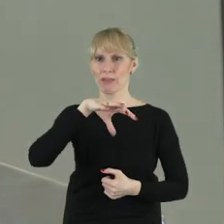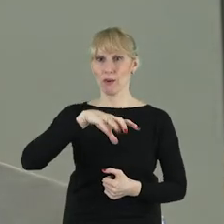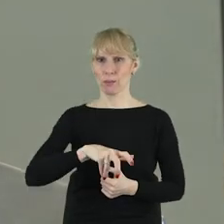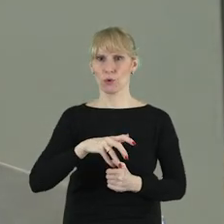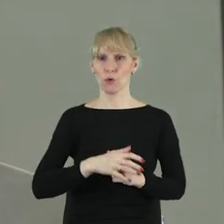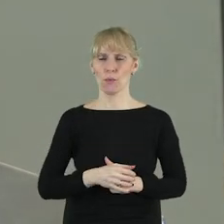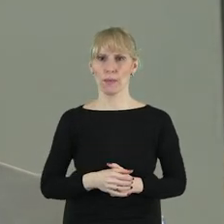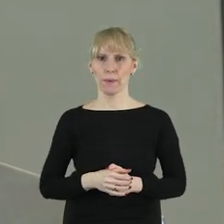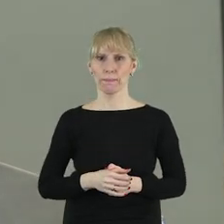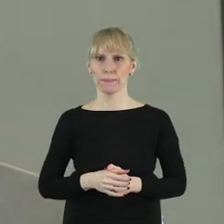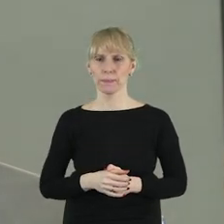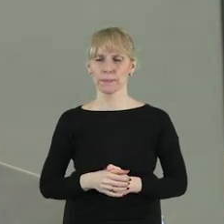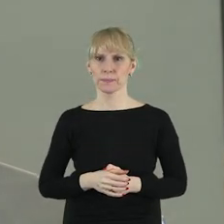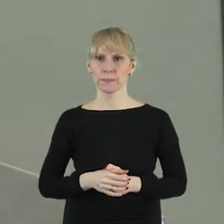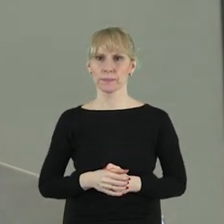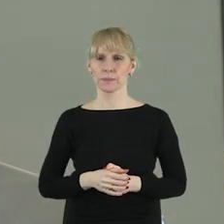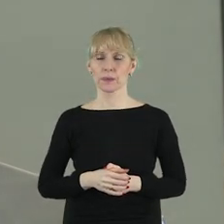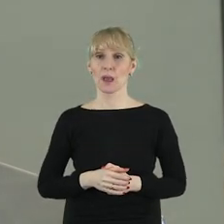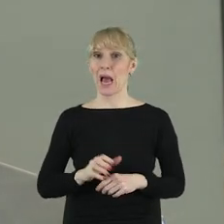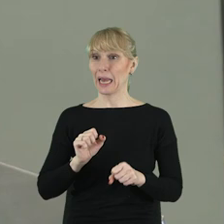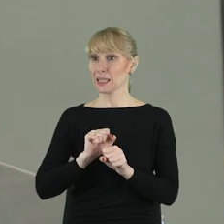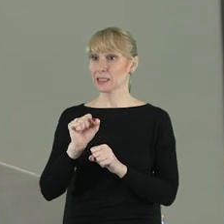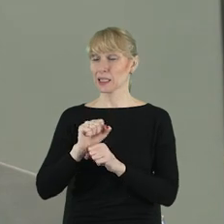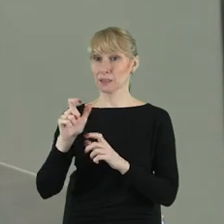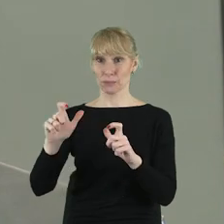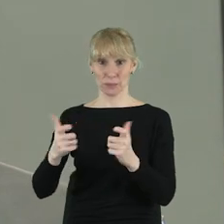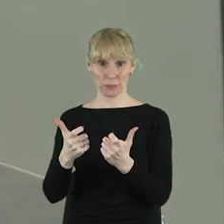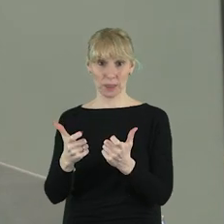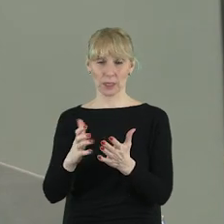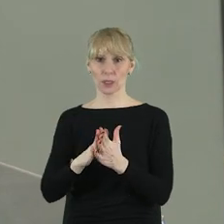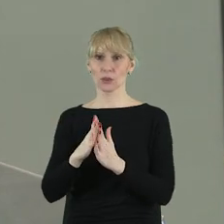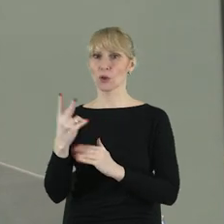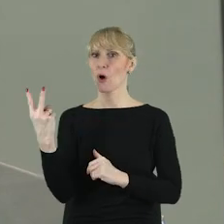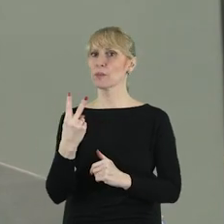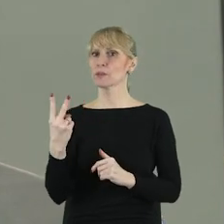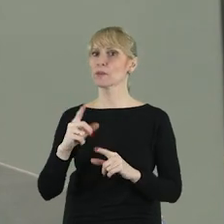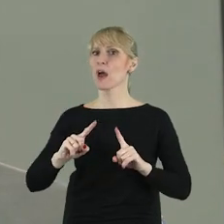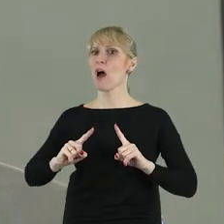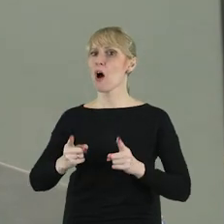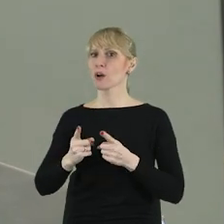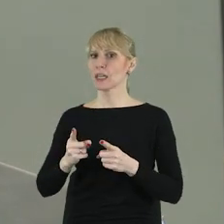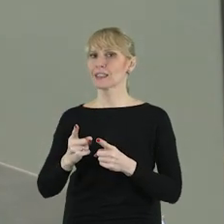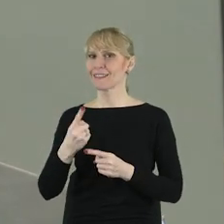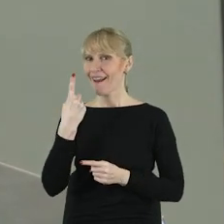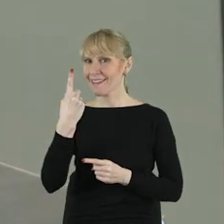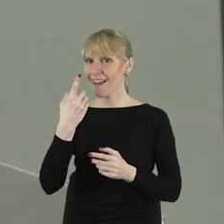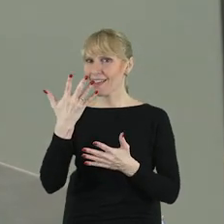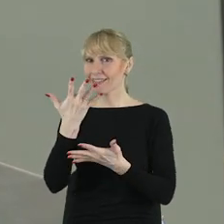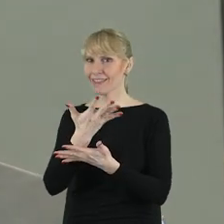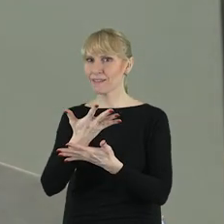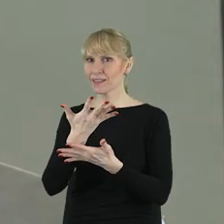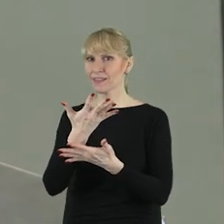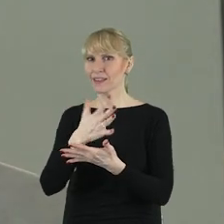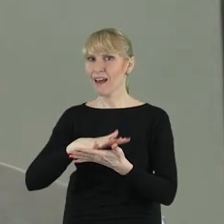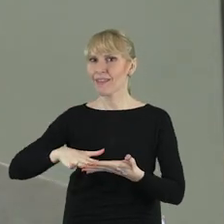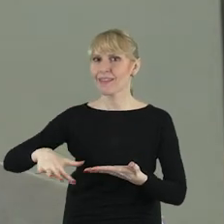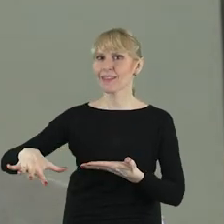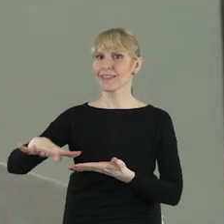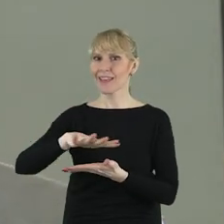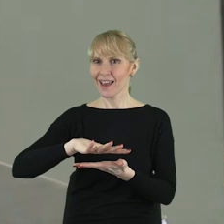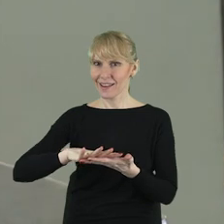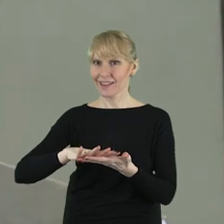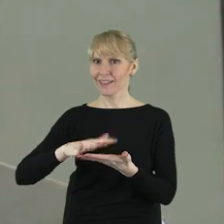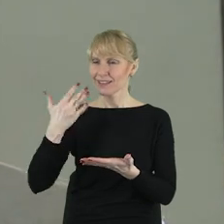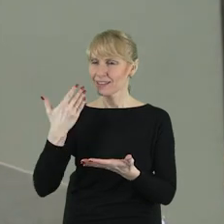A są takie przypadki, że chyba są dwie takie organizacje na jednym terenie. Stąd też, jeżeli chodzi o wnioski,